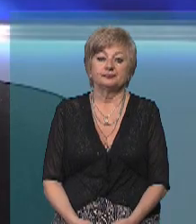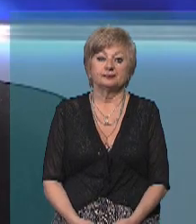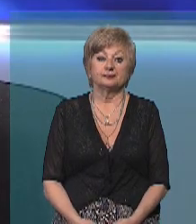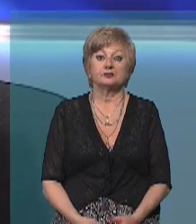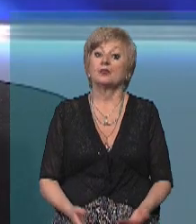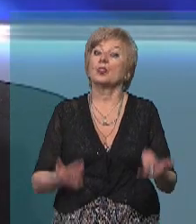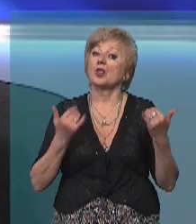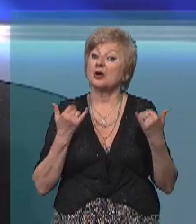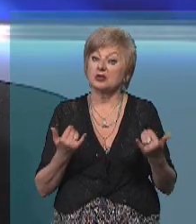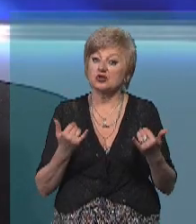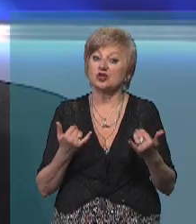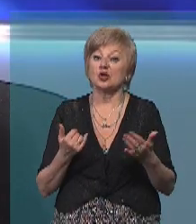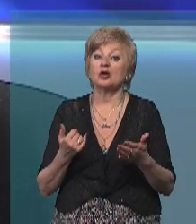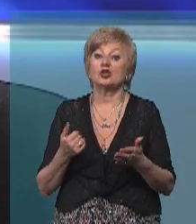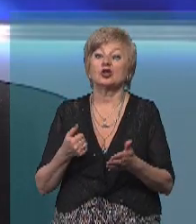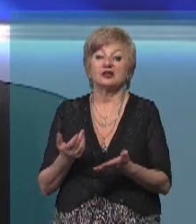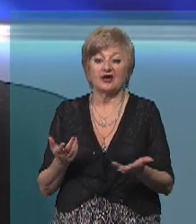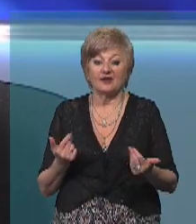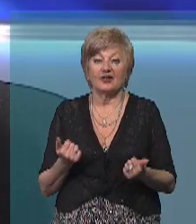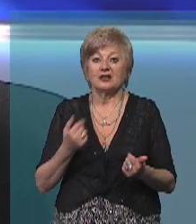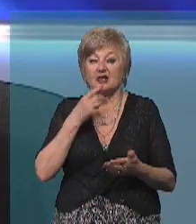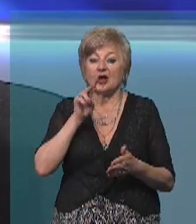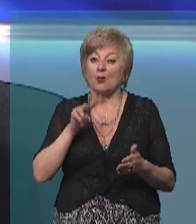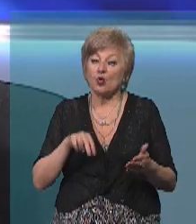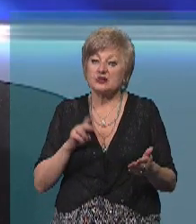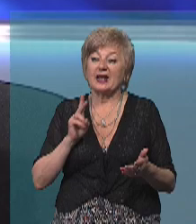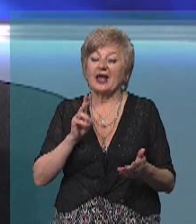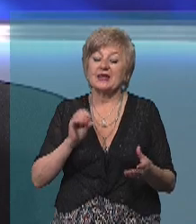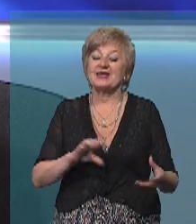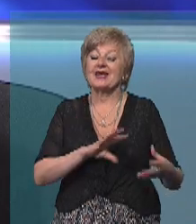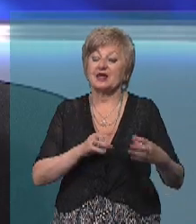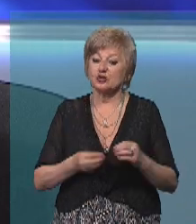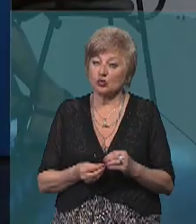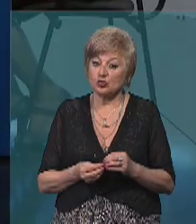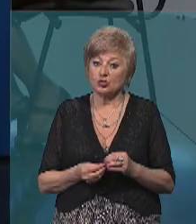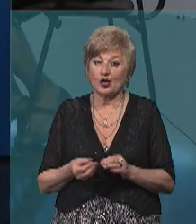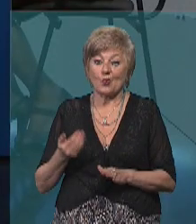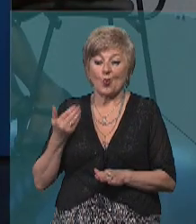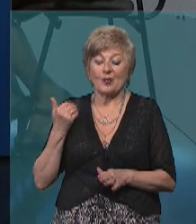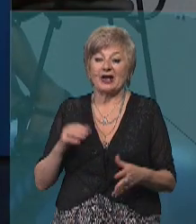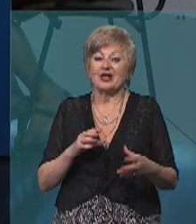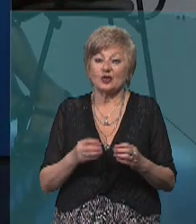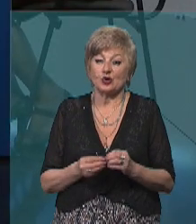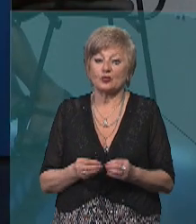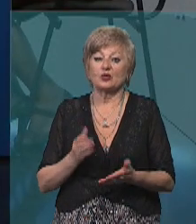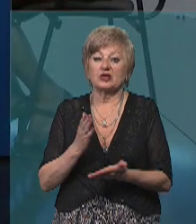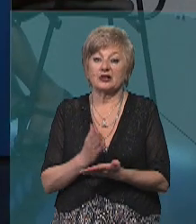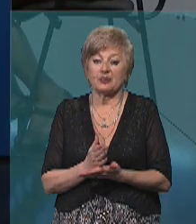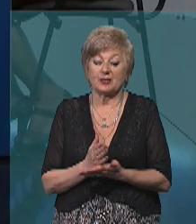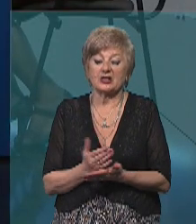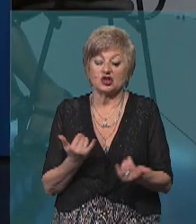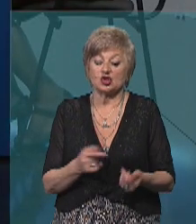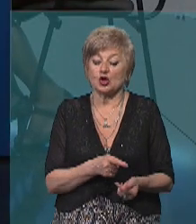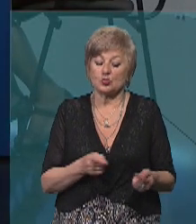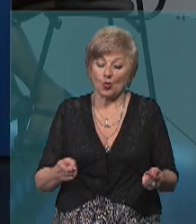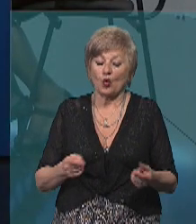Ну, а зараз безпосередньо давайте переглянемо, які ж результати. Попередні результати ми маємо на поточний момент